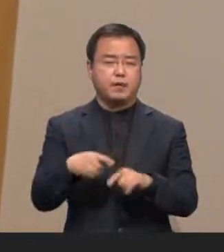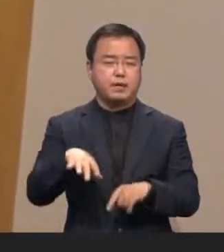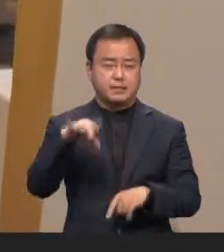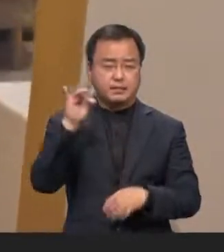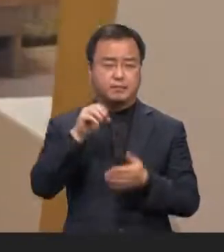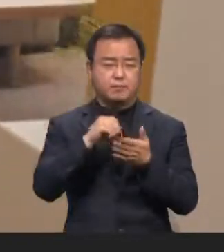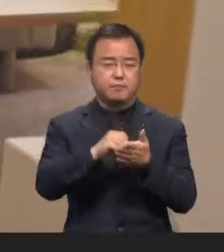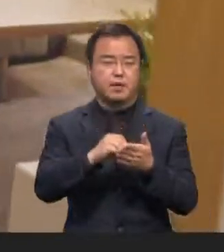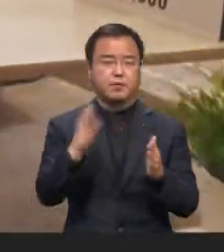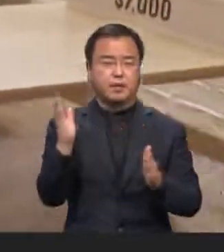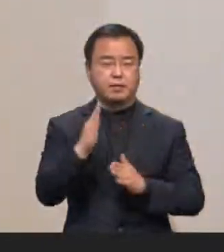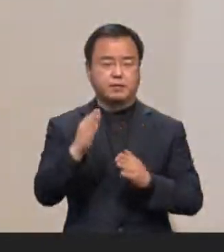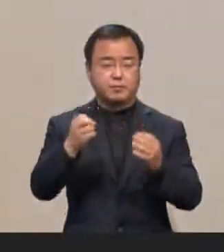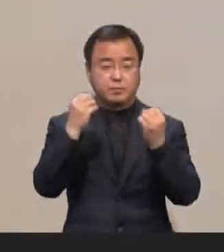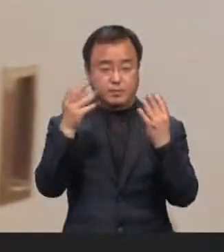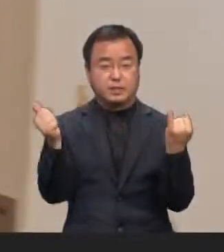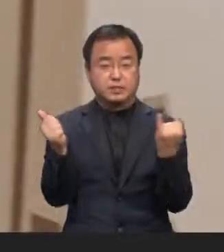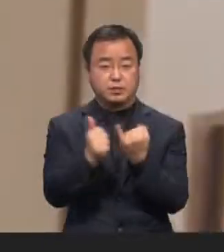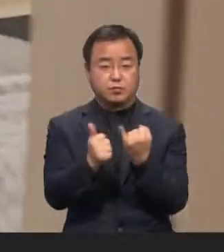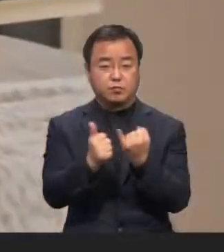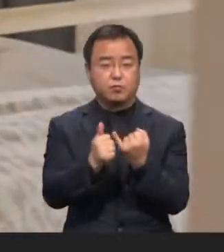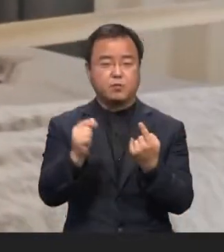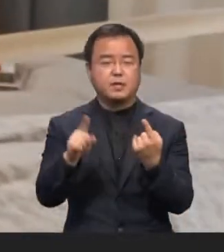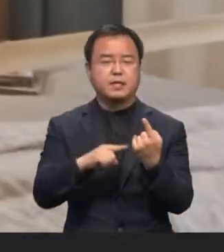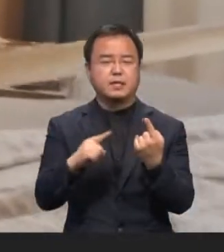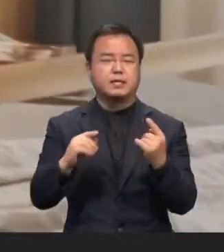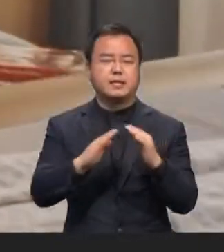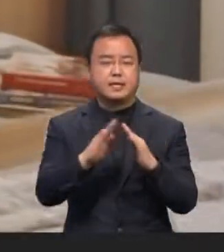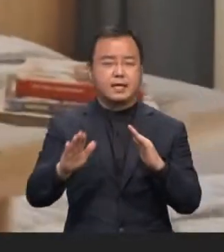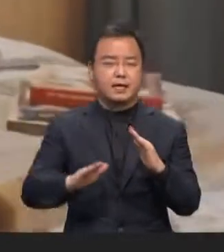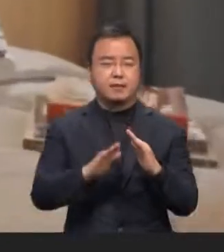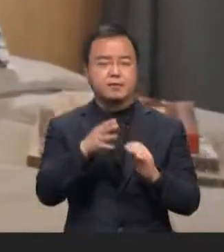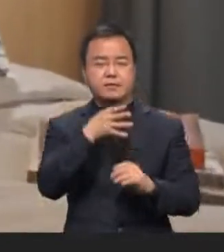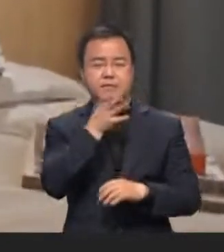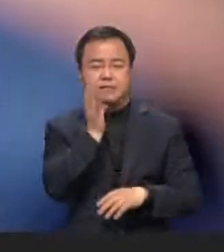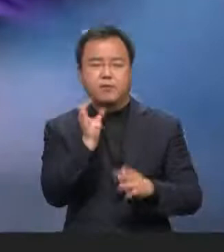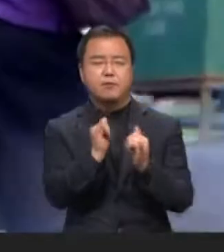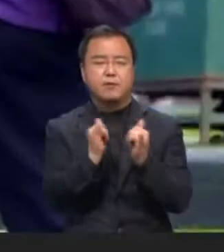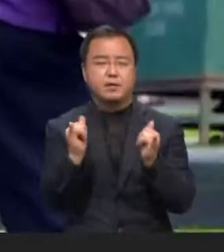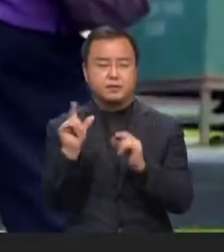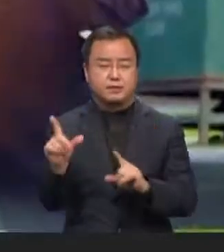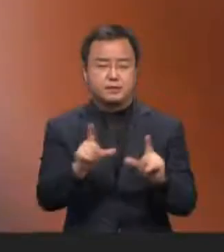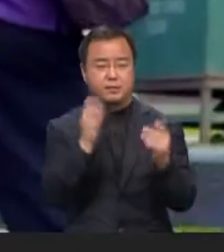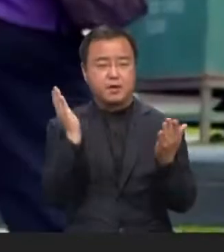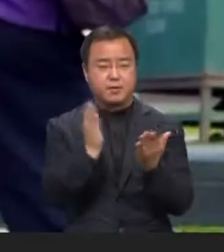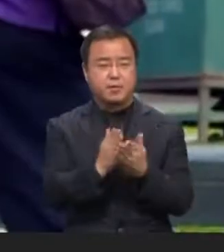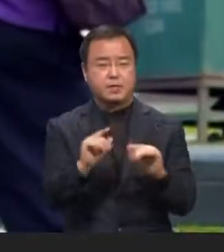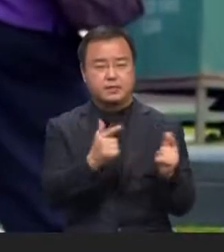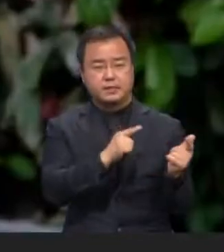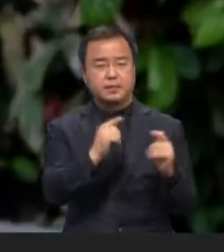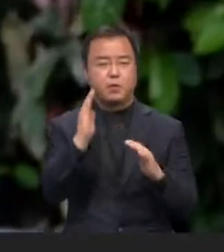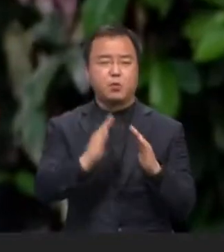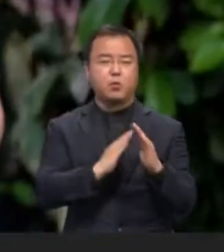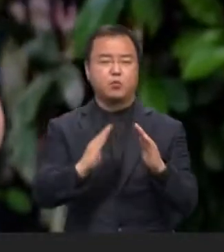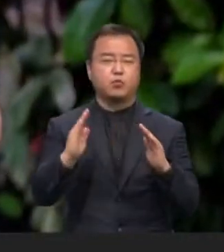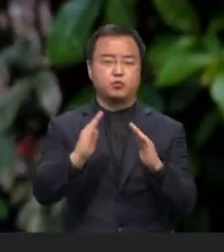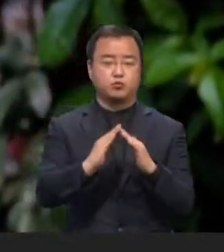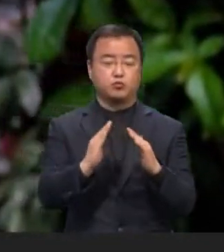비롯해 신혼부부는 물론 1인 가구, 노년층의 라이프스타일에 맞는 다양한 공공주택이 존재하는데요.